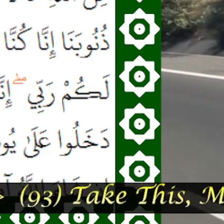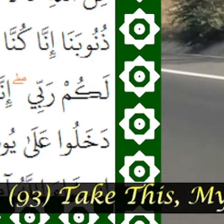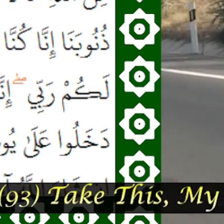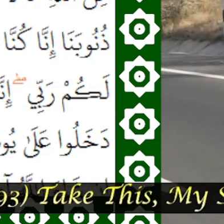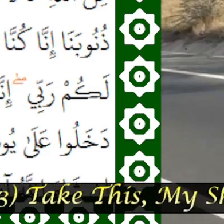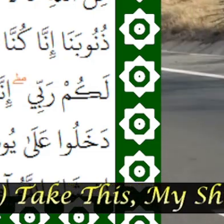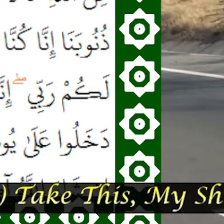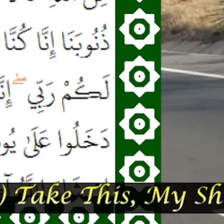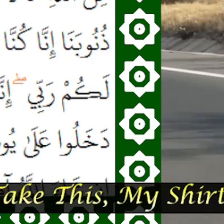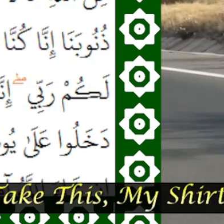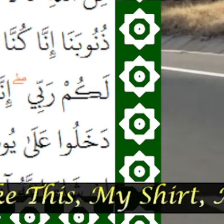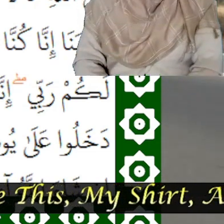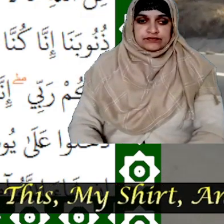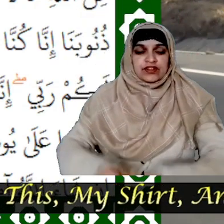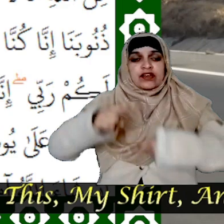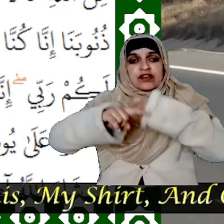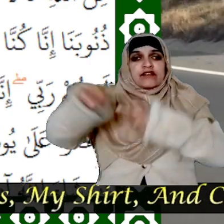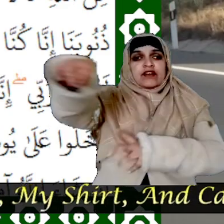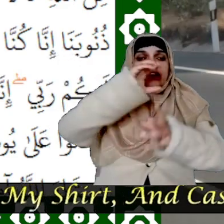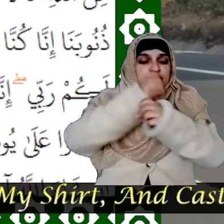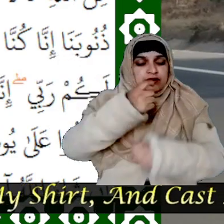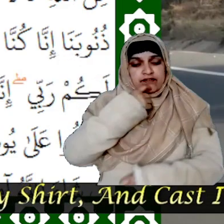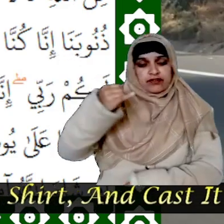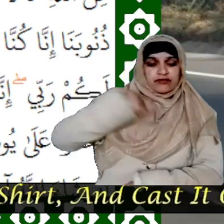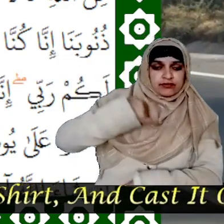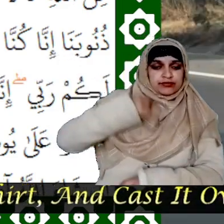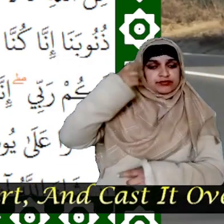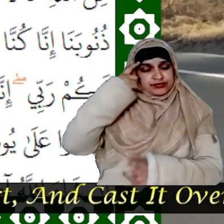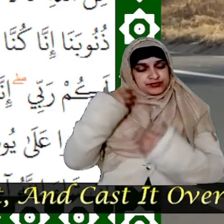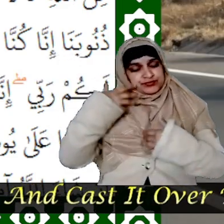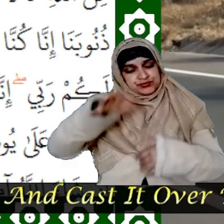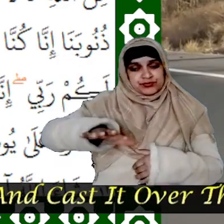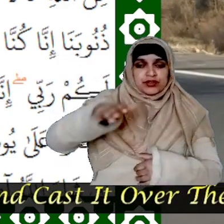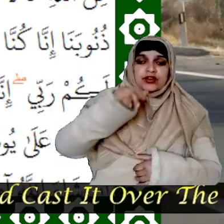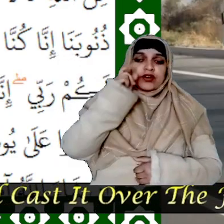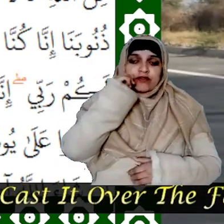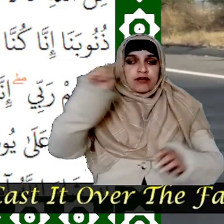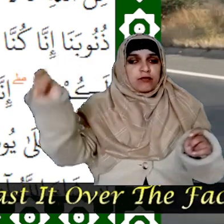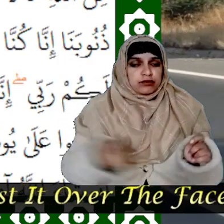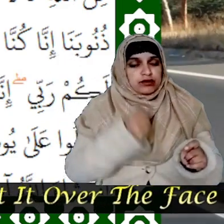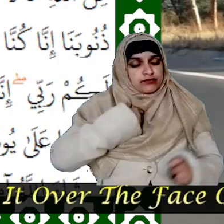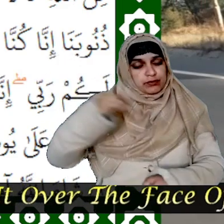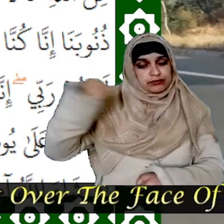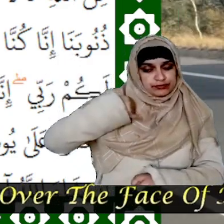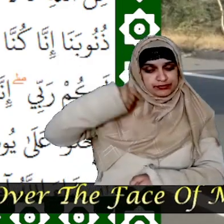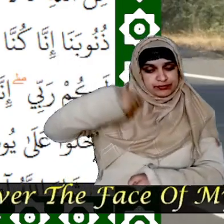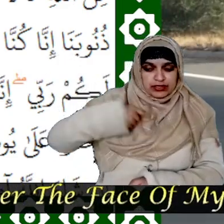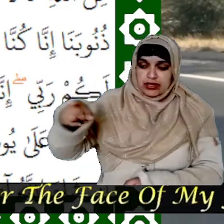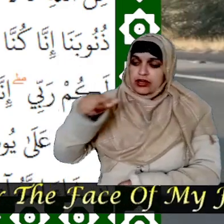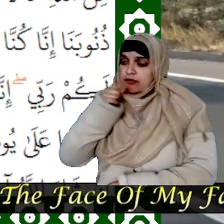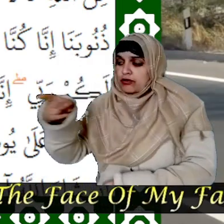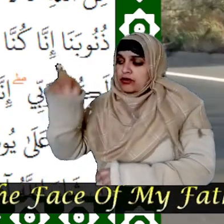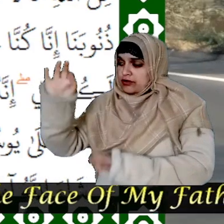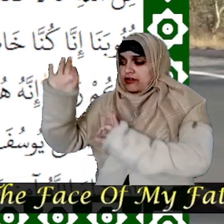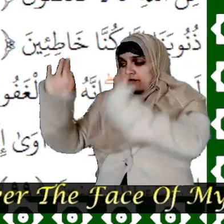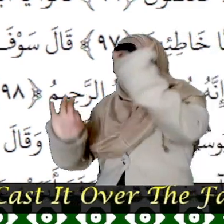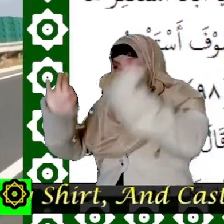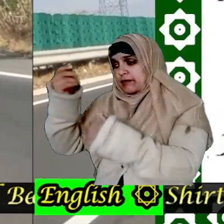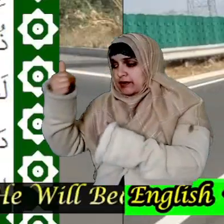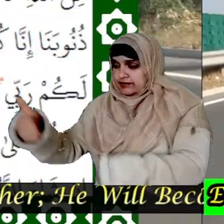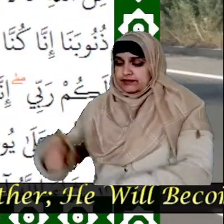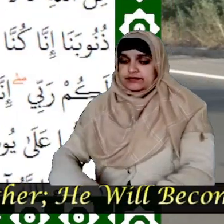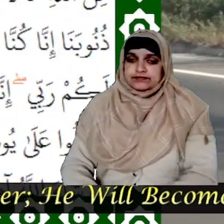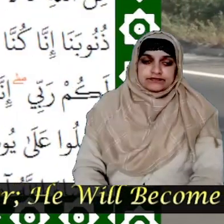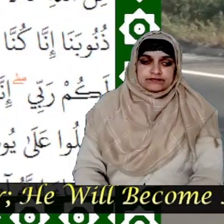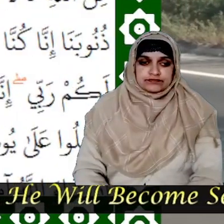جتون غنان الارم سني خط آخر هالكني تكاو هالكن جمعا جان إنه والغفور وان دبردي فما